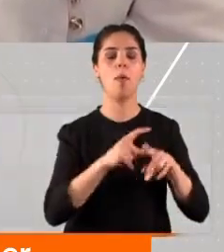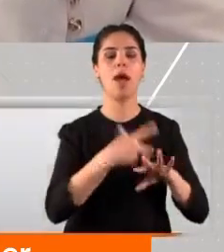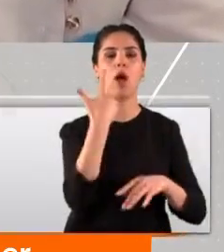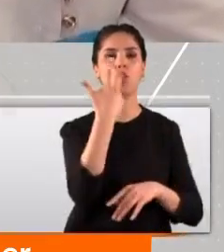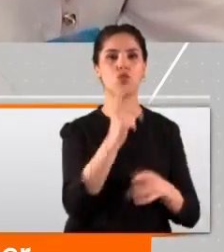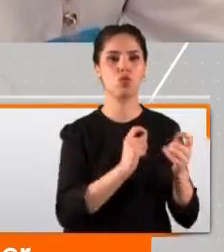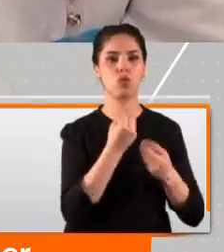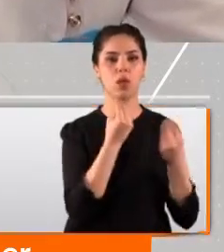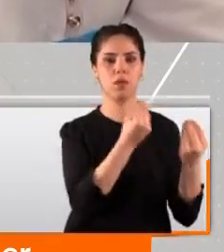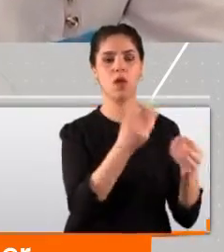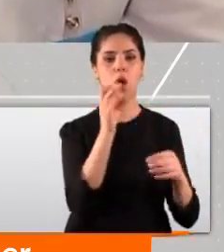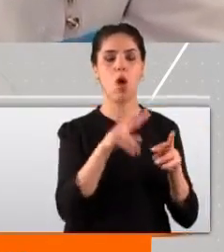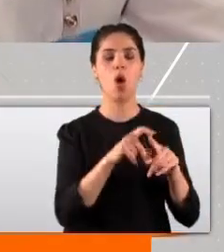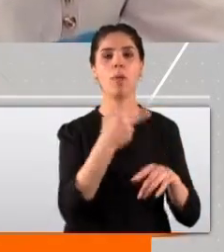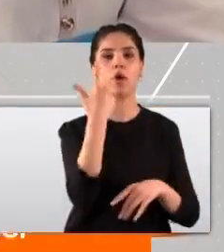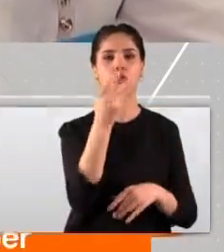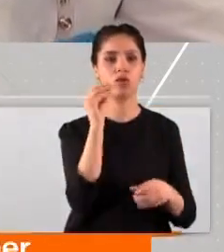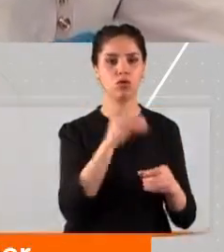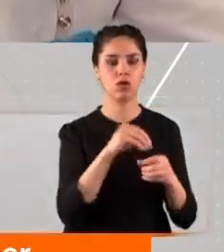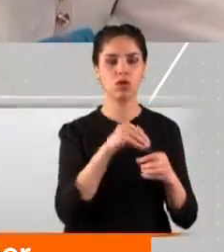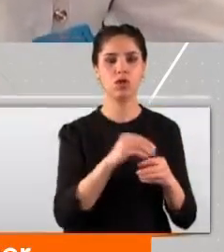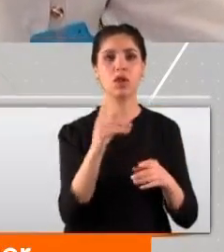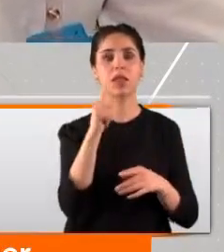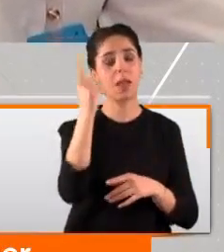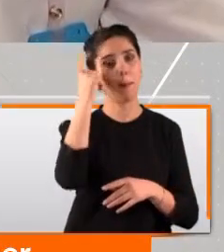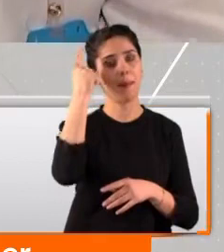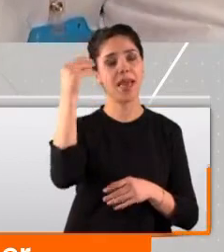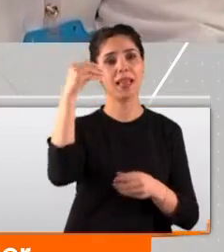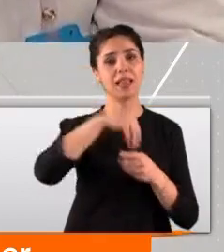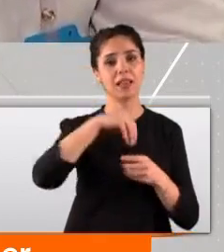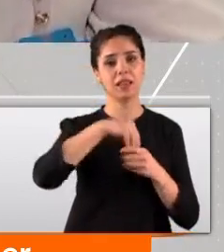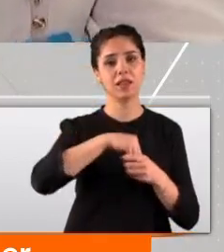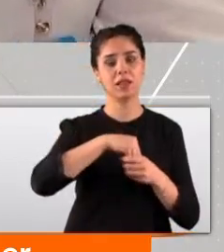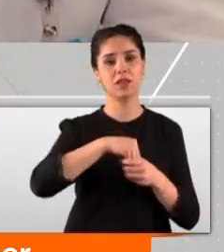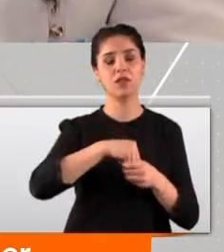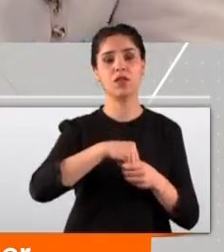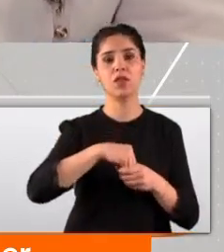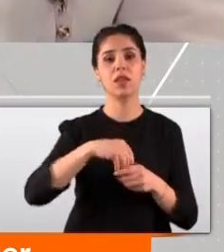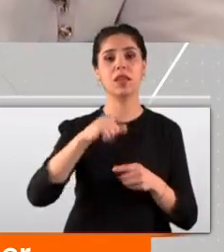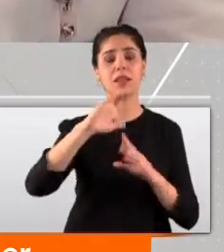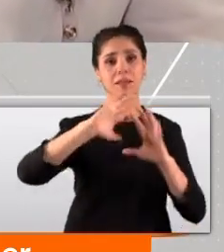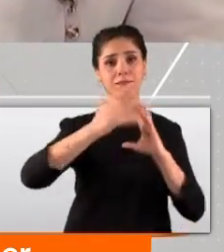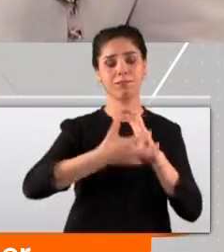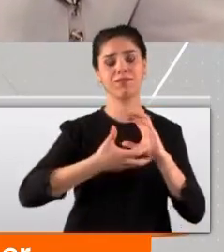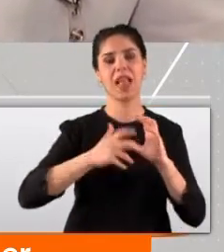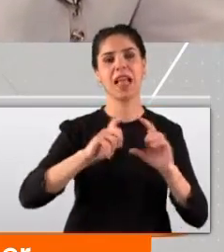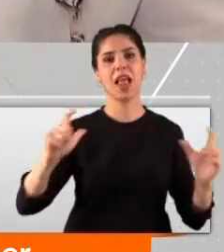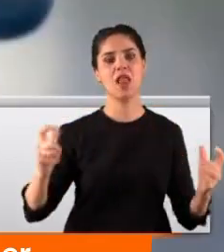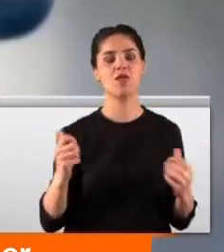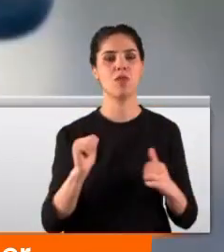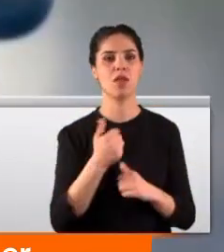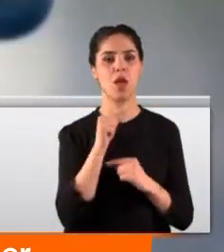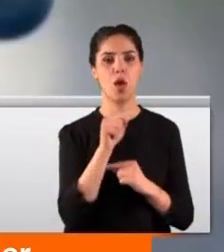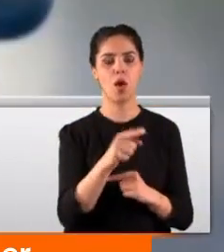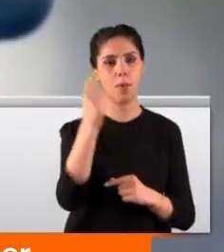Çünkü biz biliyoruz ki omega 3'ün içerisindeki etkin maddeler beynin etrafındaki miyelin adını verdiğimiz kılıfın gelişmesinde son derece önemli.